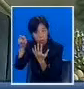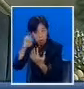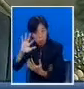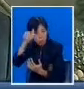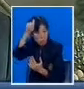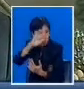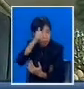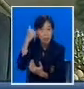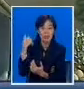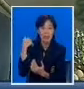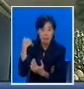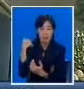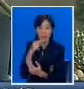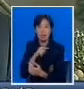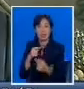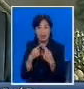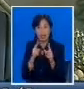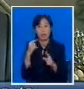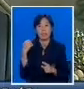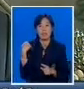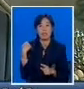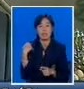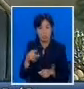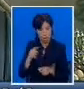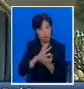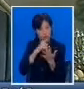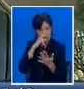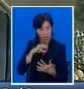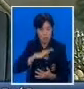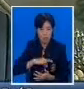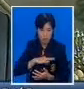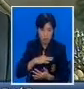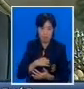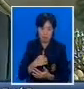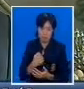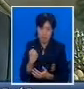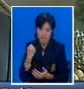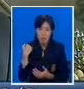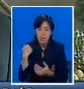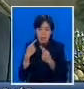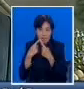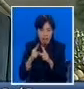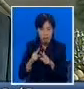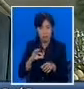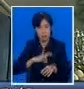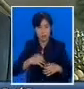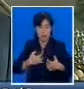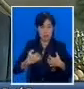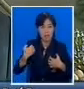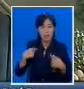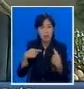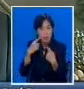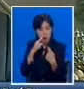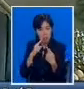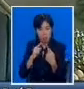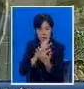างกันในแง่นึงก็อย่างที่บอกว่าอุ่นใจกว่าในแง่นึงก็อึดอัดหงุดหงิดกว่าตรงที่ว่ามันไม่ได้อยู่ที่การควบคุมของเราแต่ฝ่